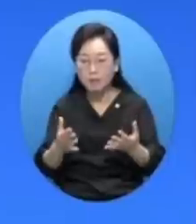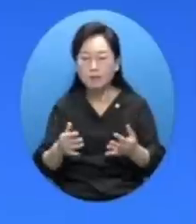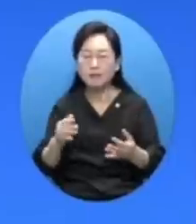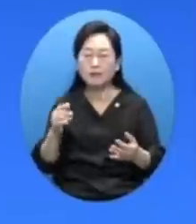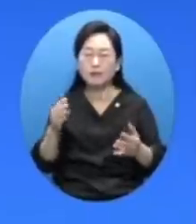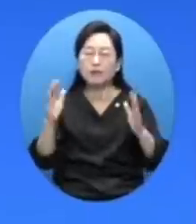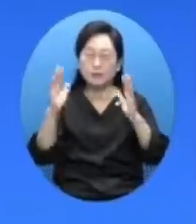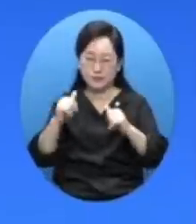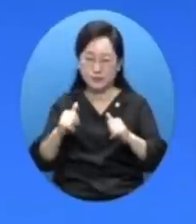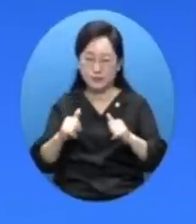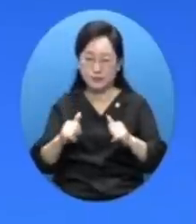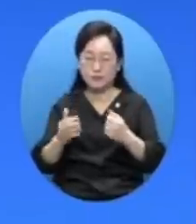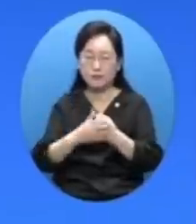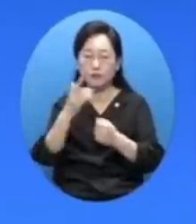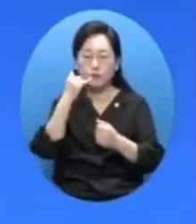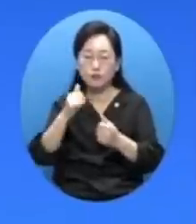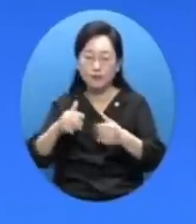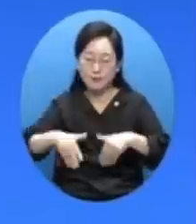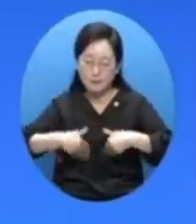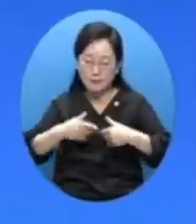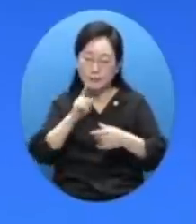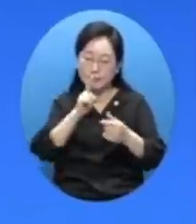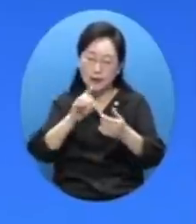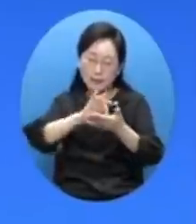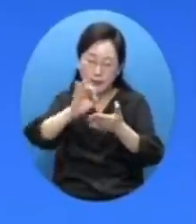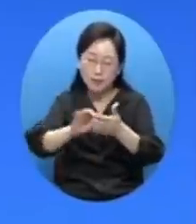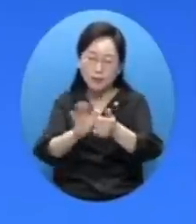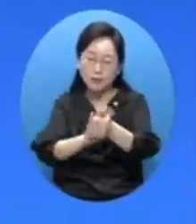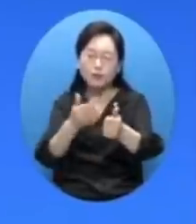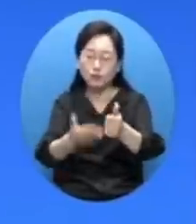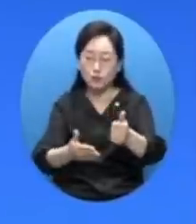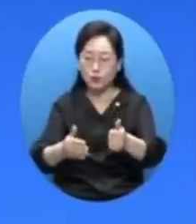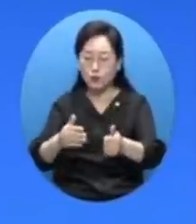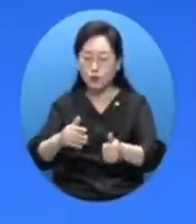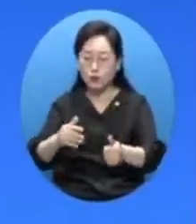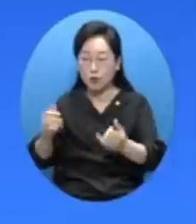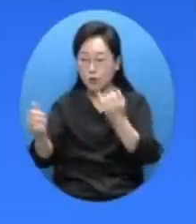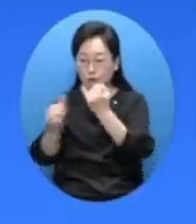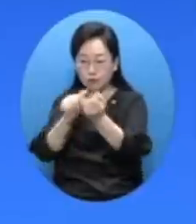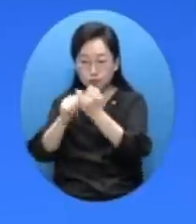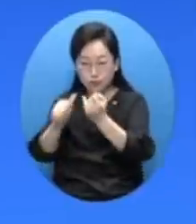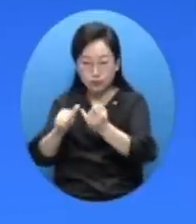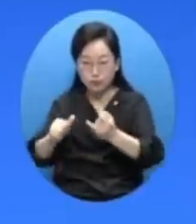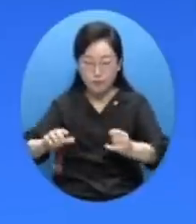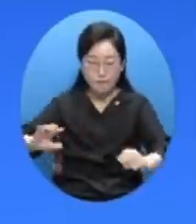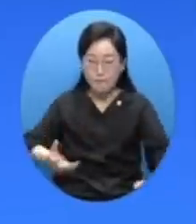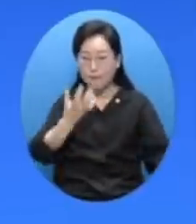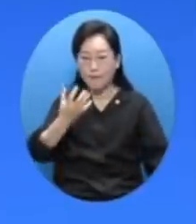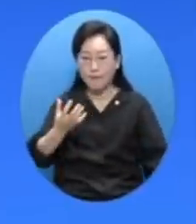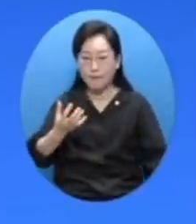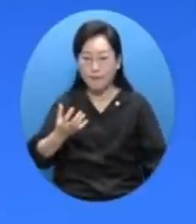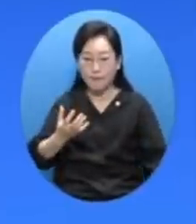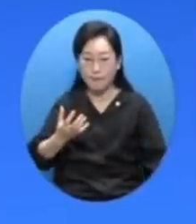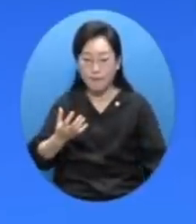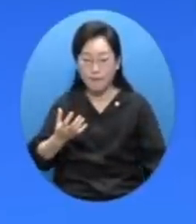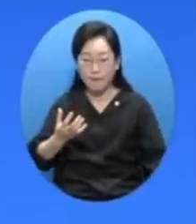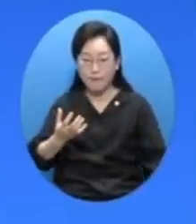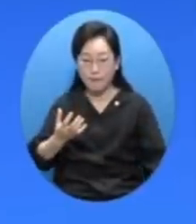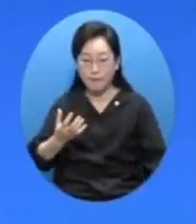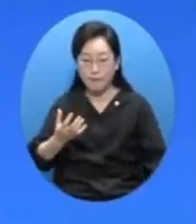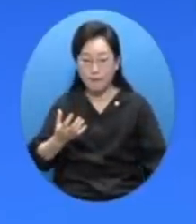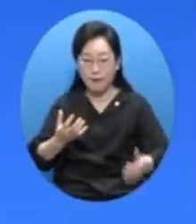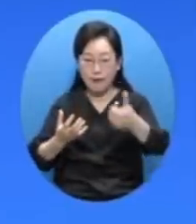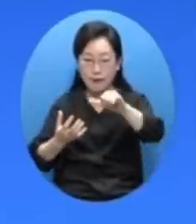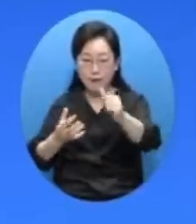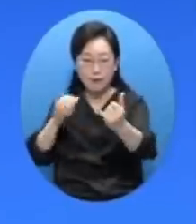부모가 따뜻한 말을 해야 되는 것입니다 아무리 부모가 화가 나고 격해도 그 격한 감정을 실어서 아이에게